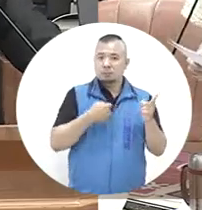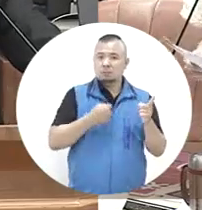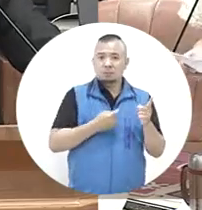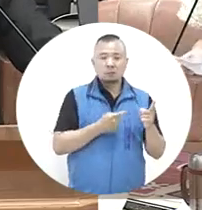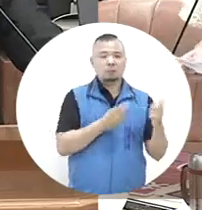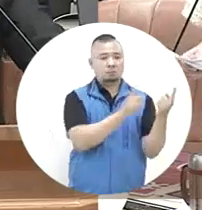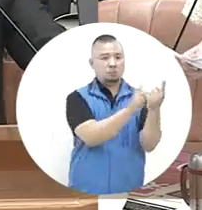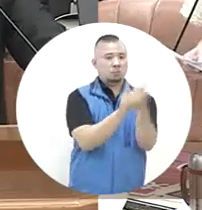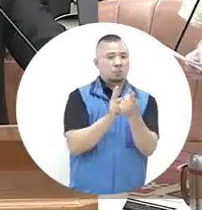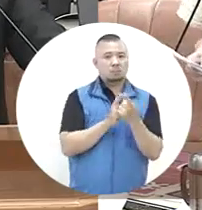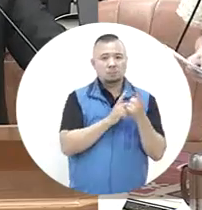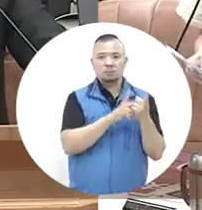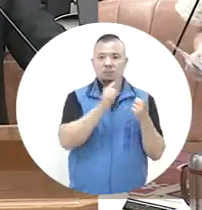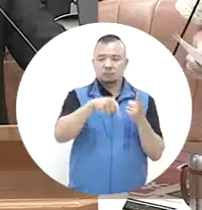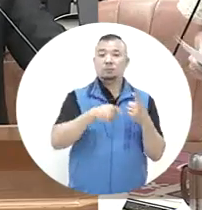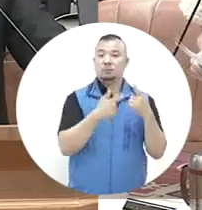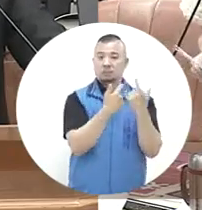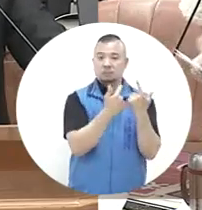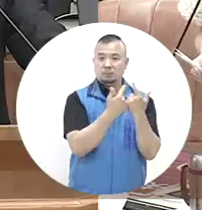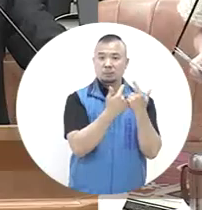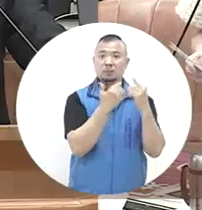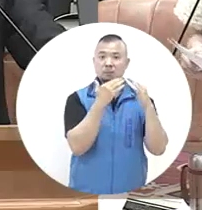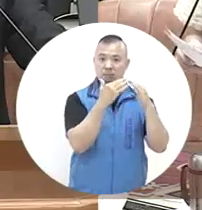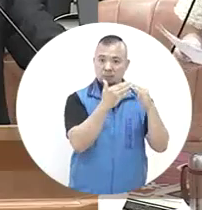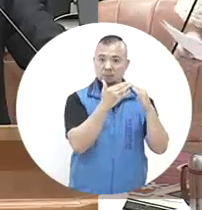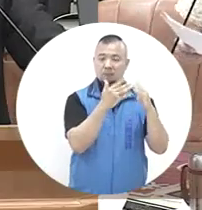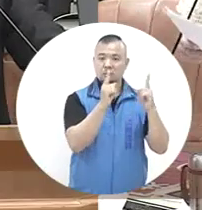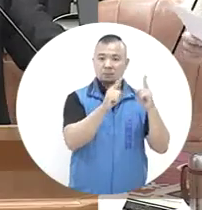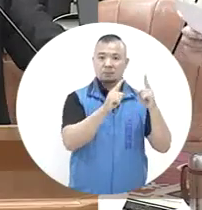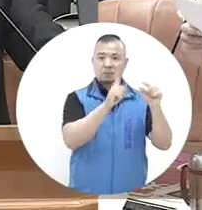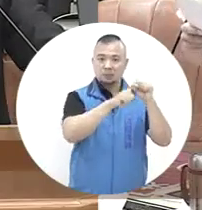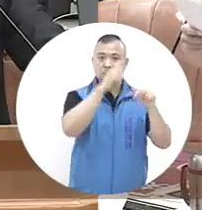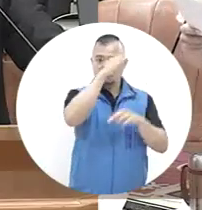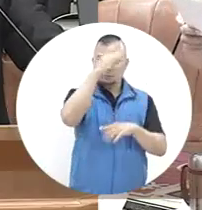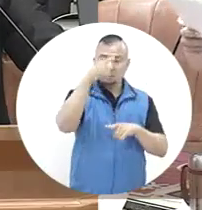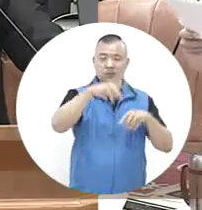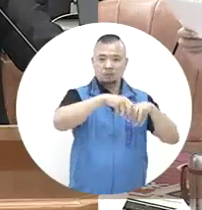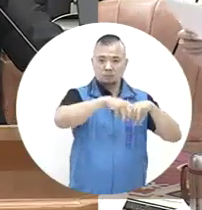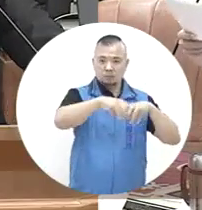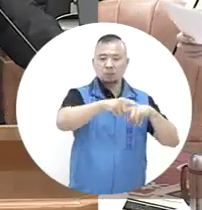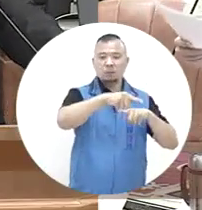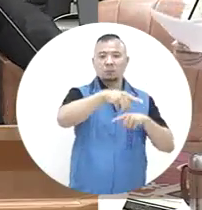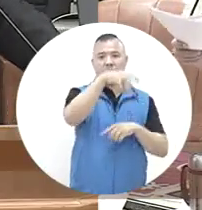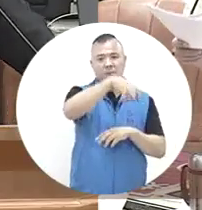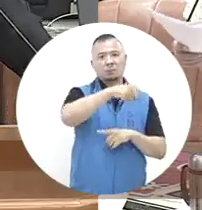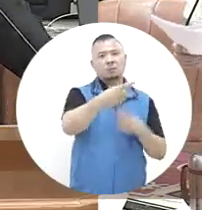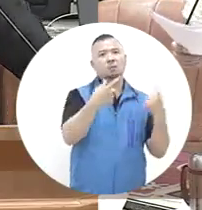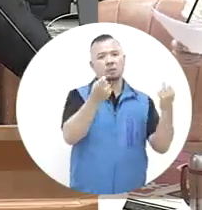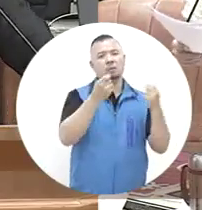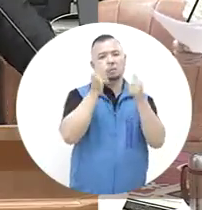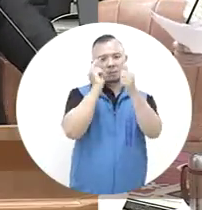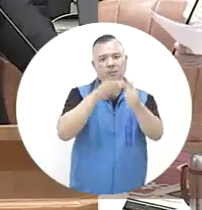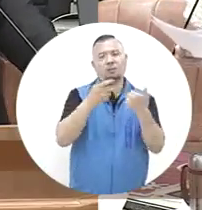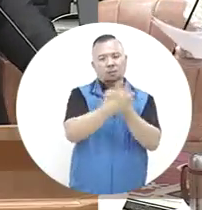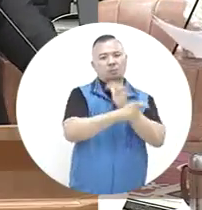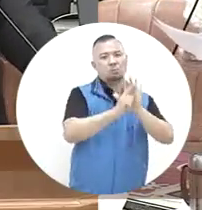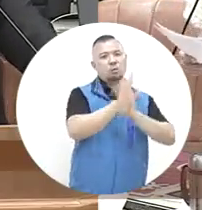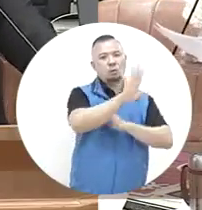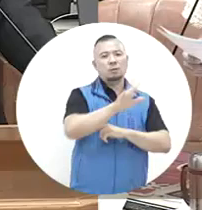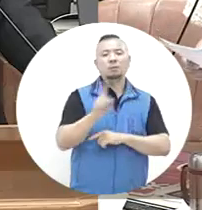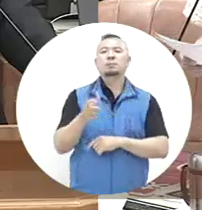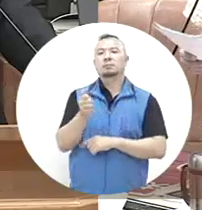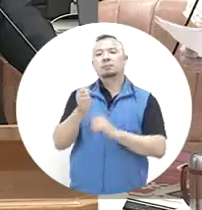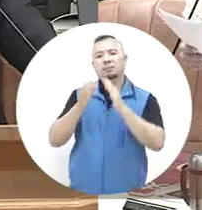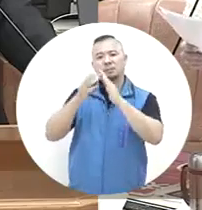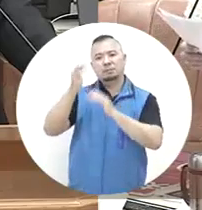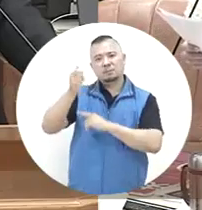来，包括台北市中山分局也派人过来、啊、 好，谢谢市长对我们第一层第一线基层的